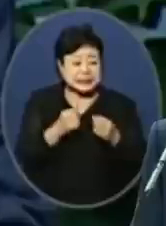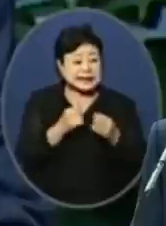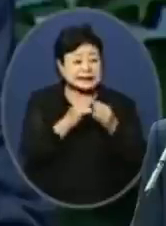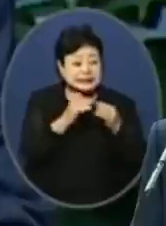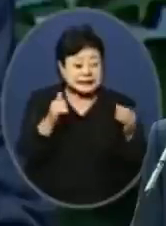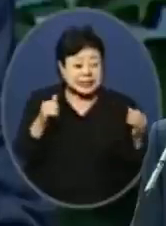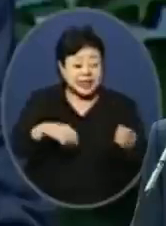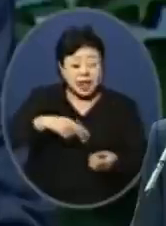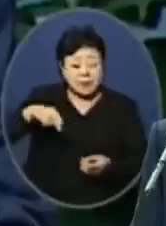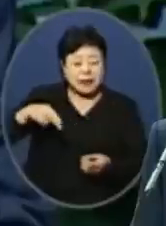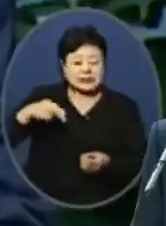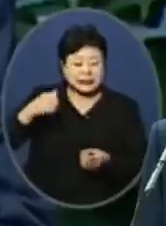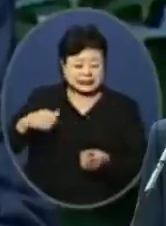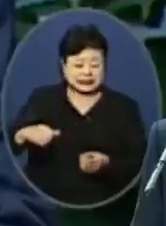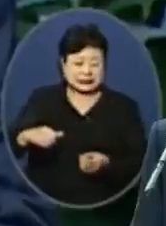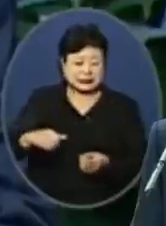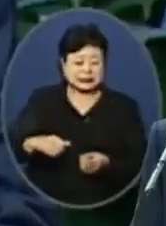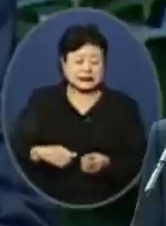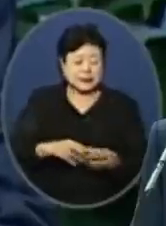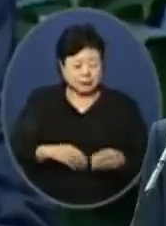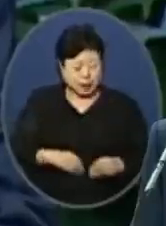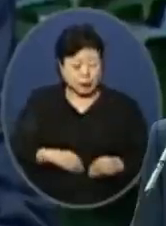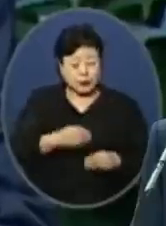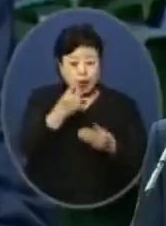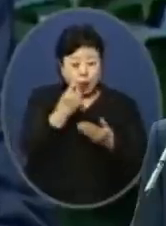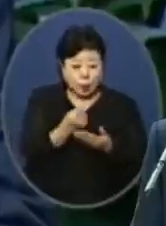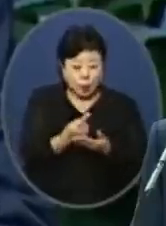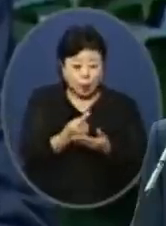사람은 방탕한 삶의 결과 기근이 다가온 것입니다.